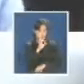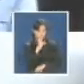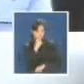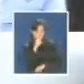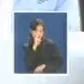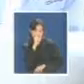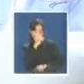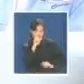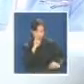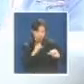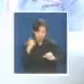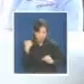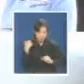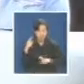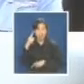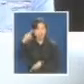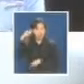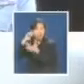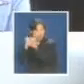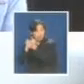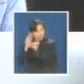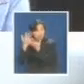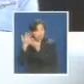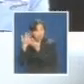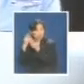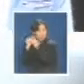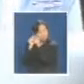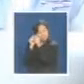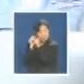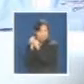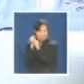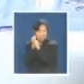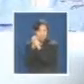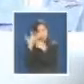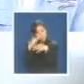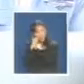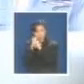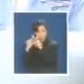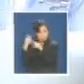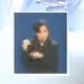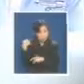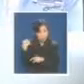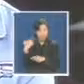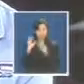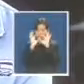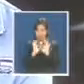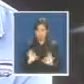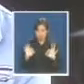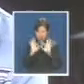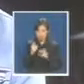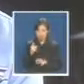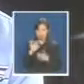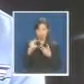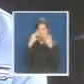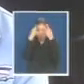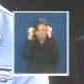กับภรรยามากน้อยแค่ไหนที่สำคัญคือเมื่อท่านนายกเนี่ยมี